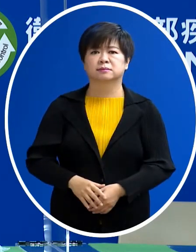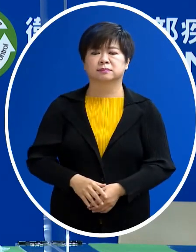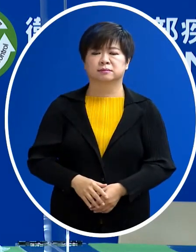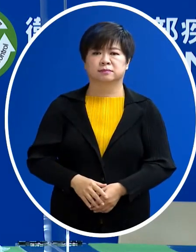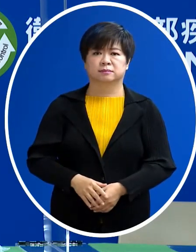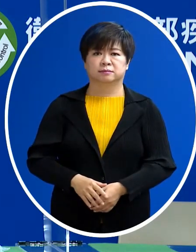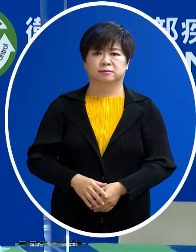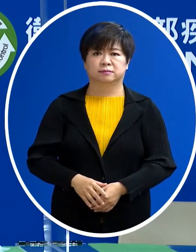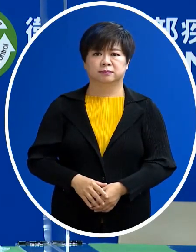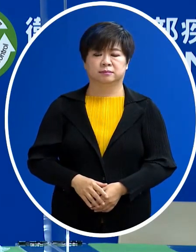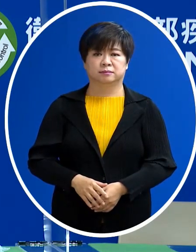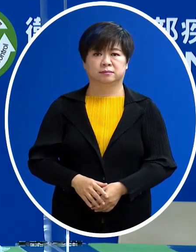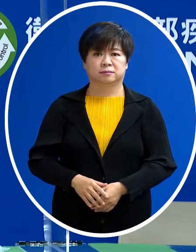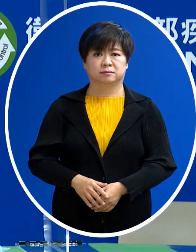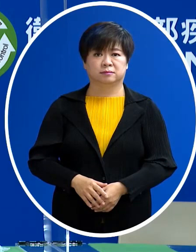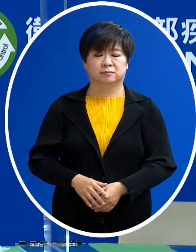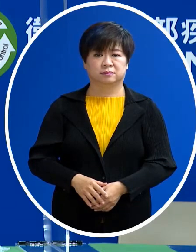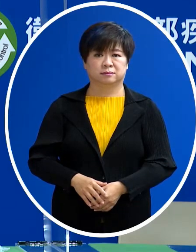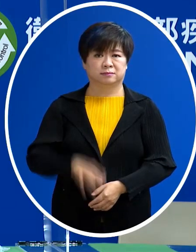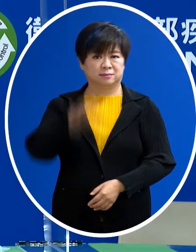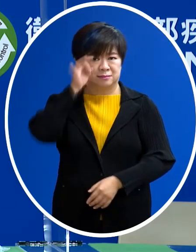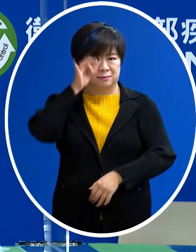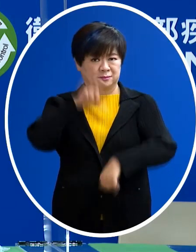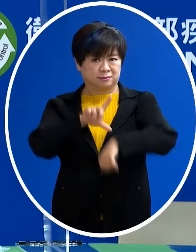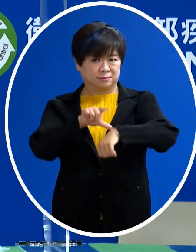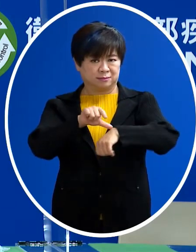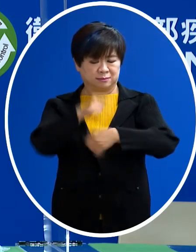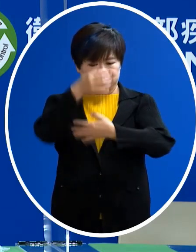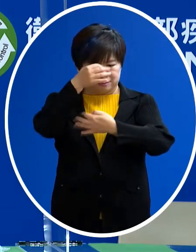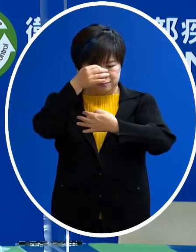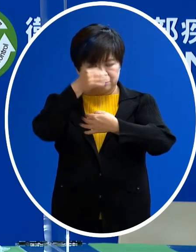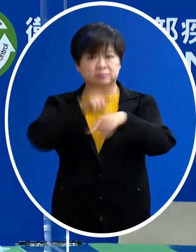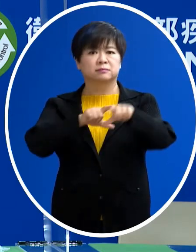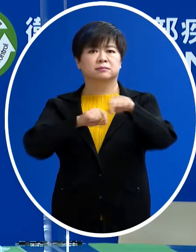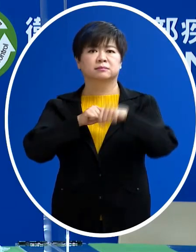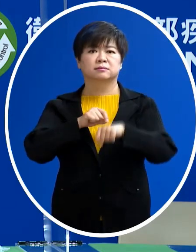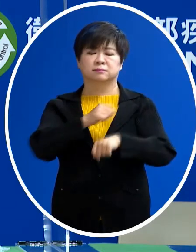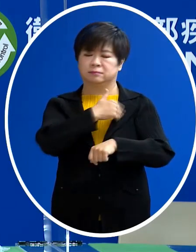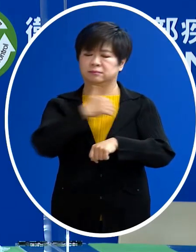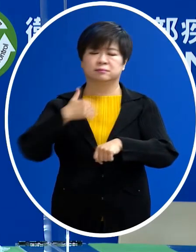所以只要我们在使用期限之前把它打完，这都不会有问题。